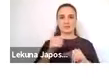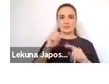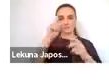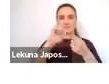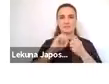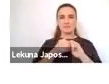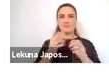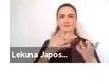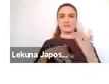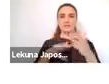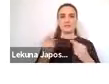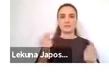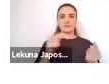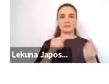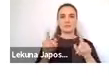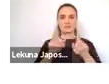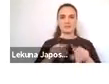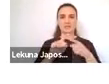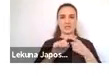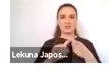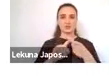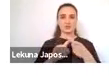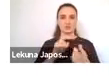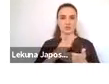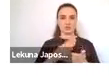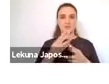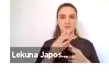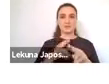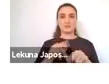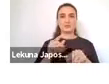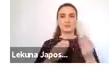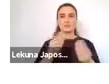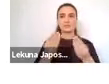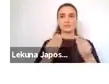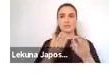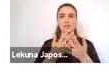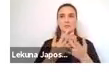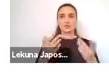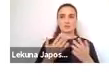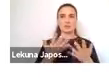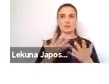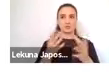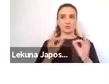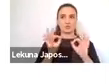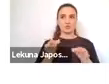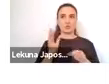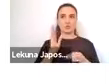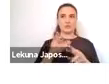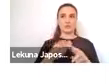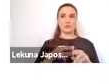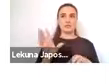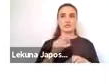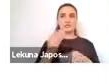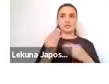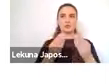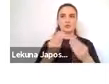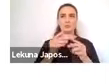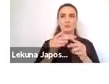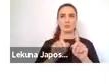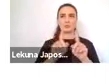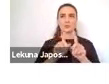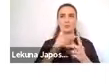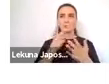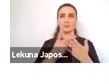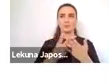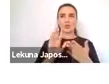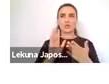შემდეგ ყველაფერი ერთმანეთთან მაინც კავშირშია და ამიტომ ის თამაშები, ხო, ალბათ სწორი იქნება, რომ ვთქვა, რომ ის თამაშები მიუხედავად იმისა, რომ რაღაცა